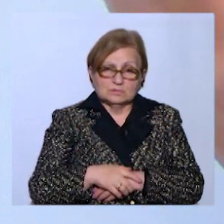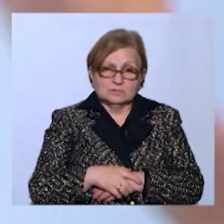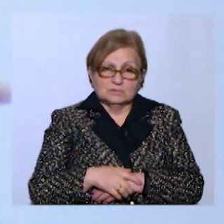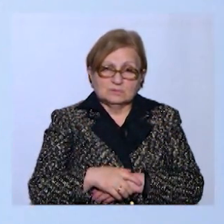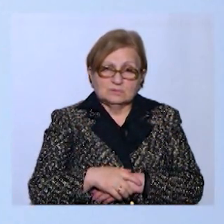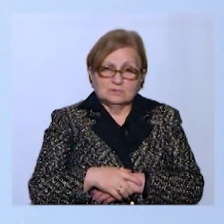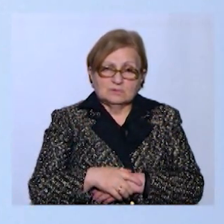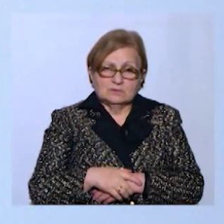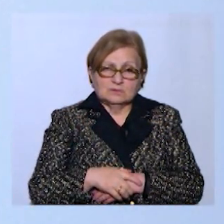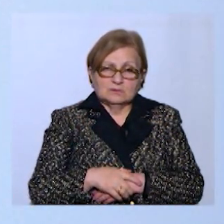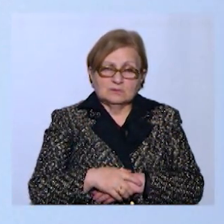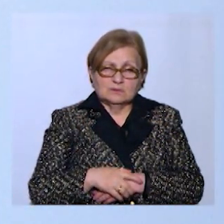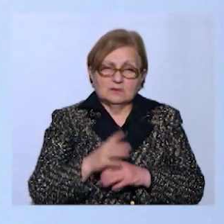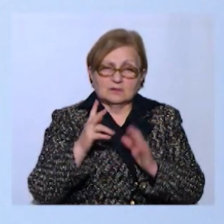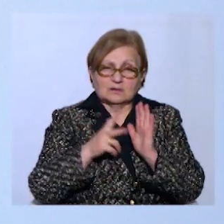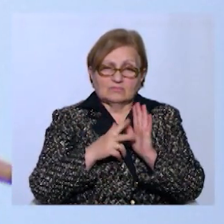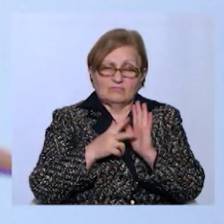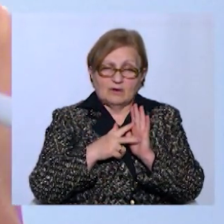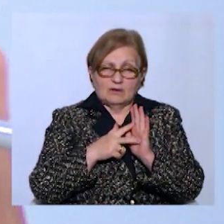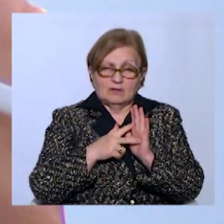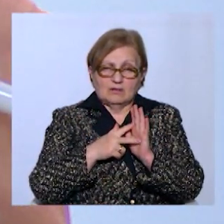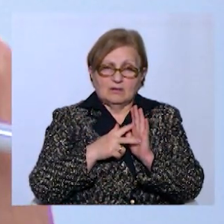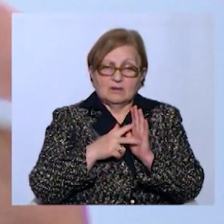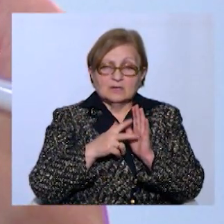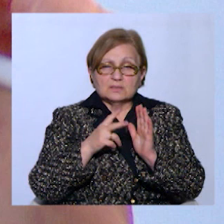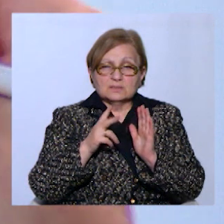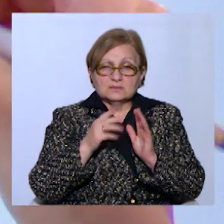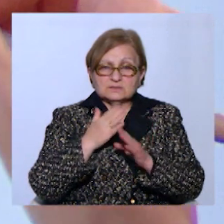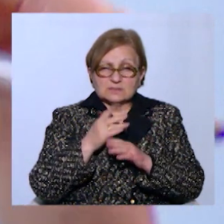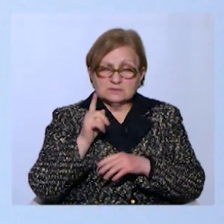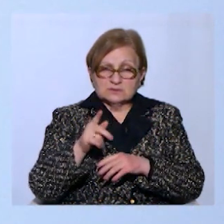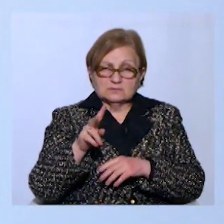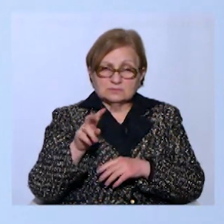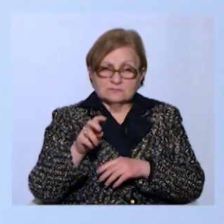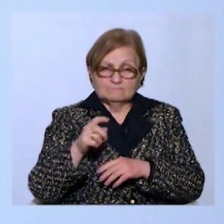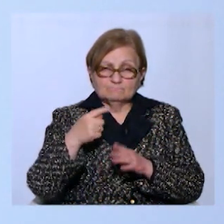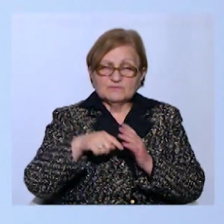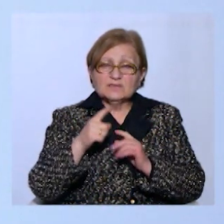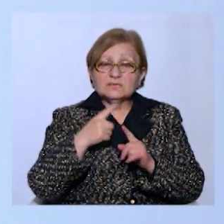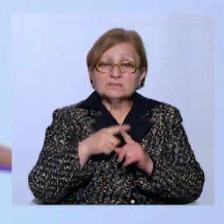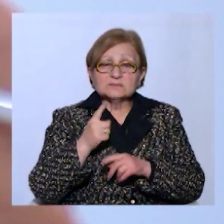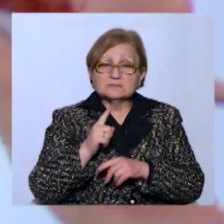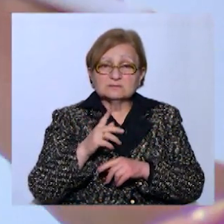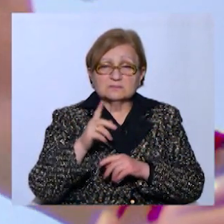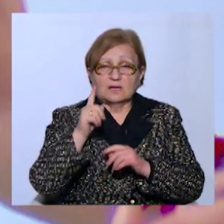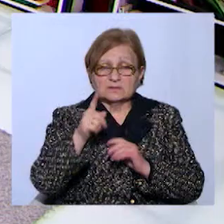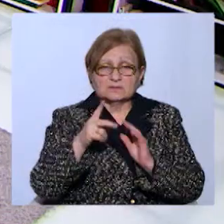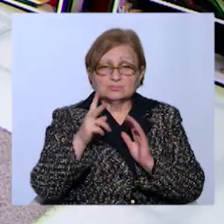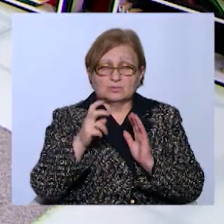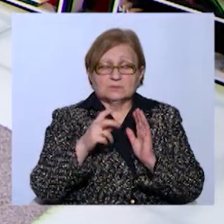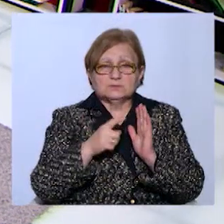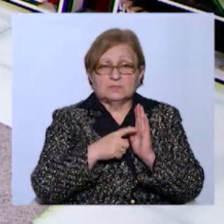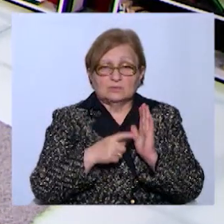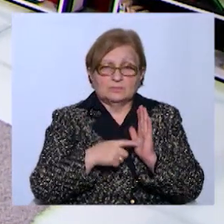1200. 8x-ი არის 1200. x-ი რა იქნება? 1200